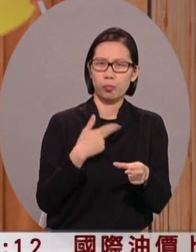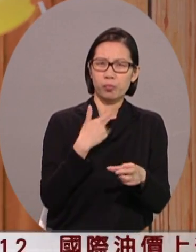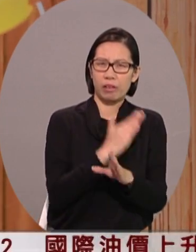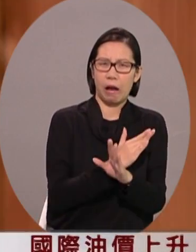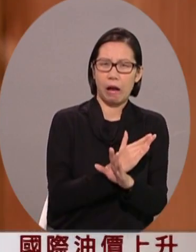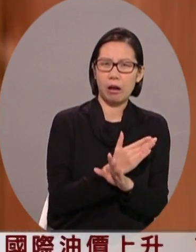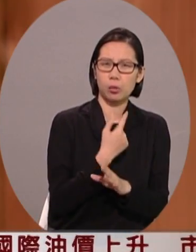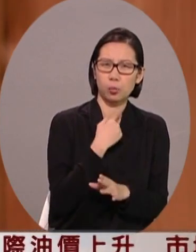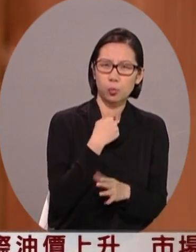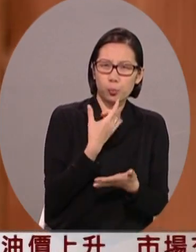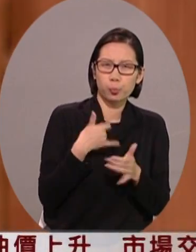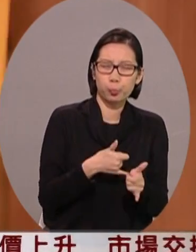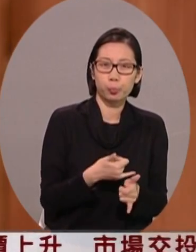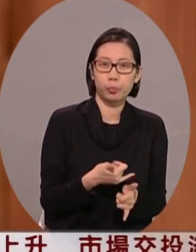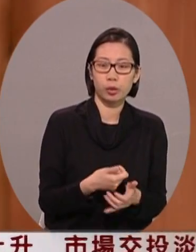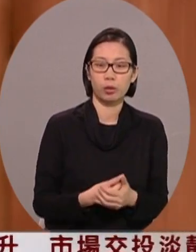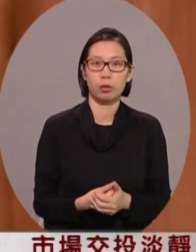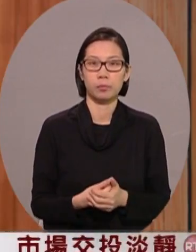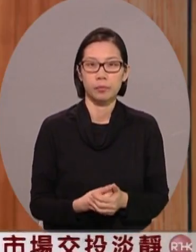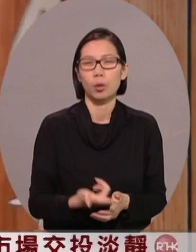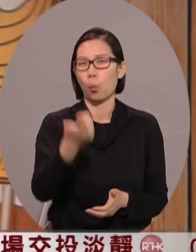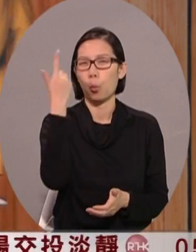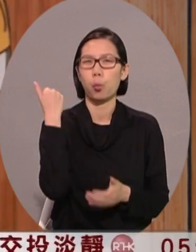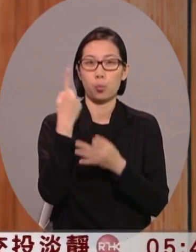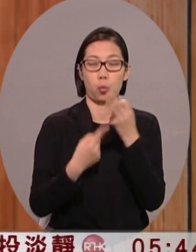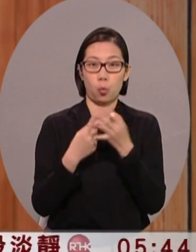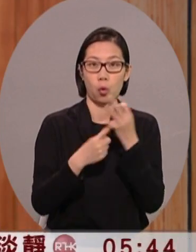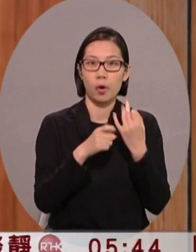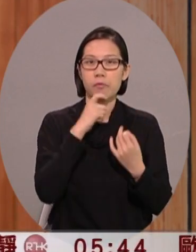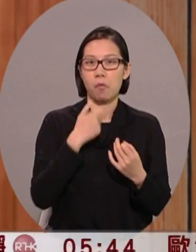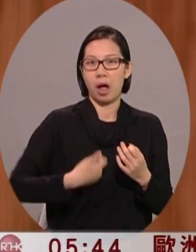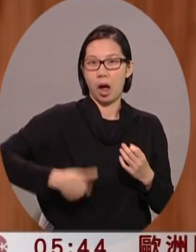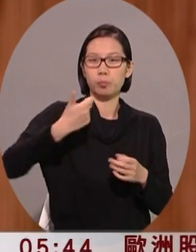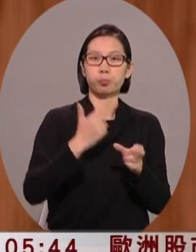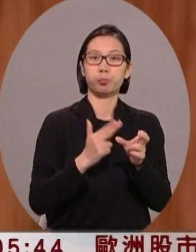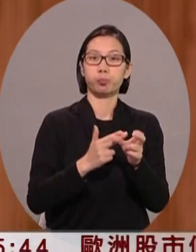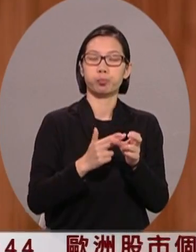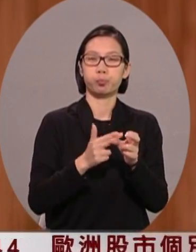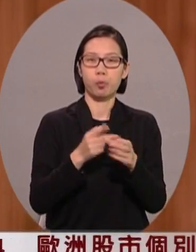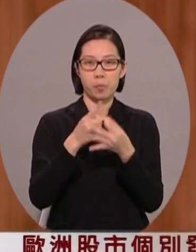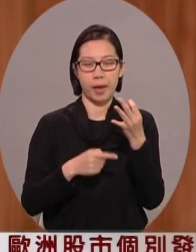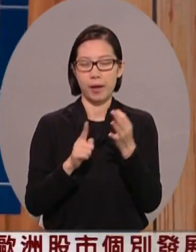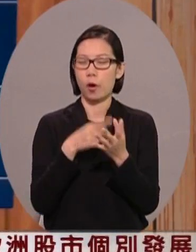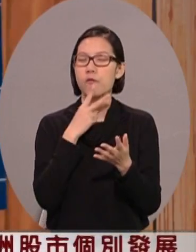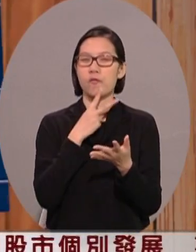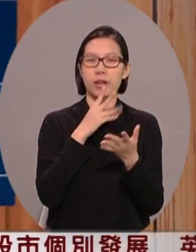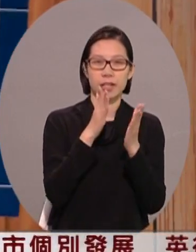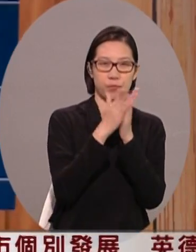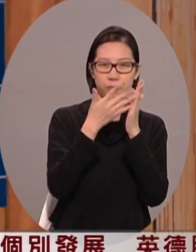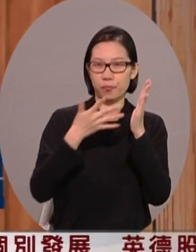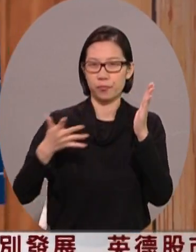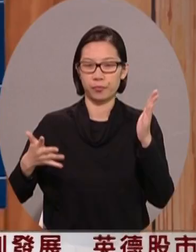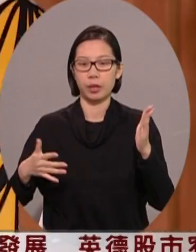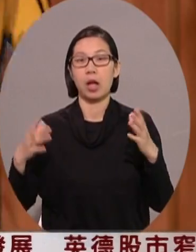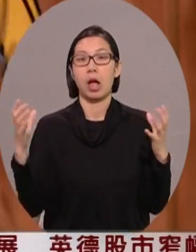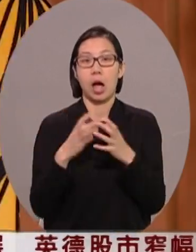咩？在古代鸠兹国有位高僧鸠摩罗什，他翻译了很多佛经，同唐三藏